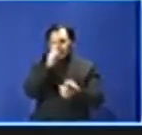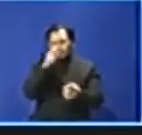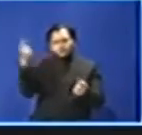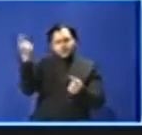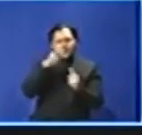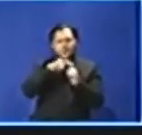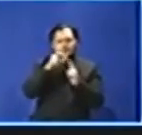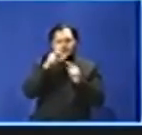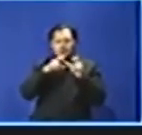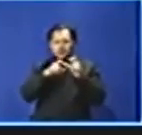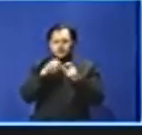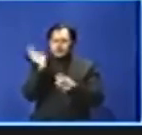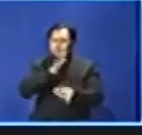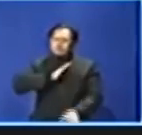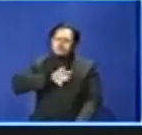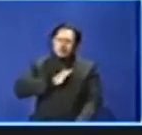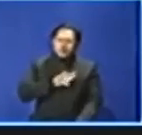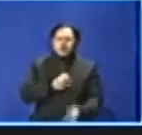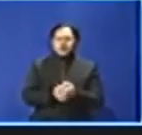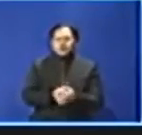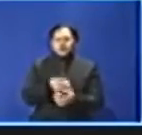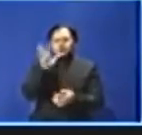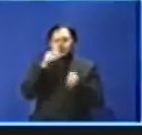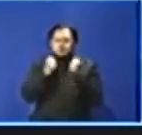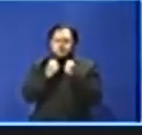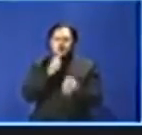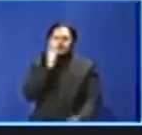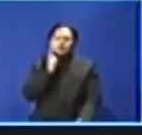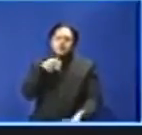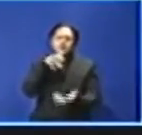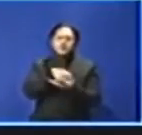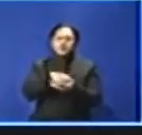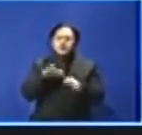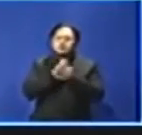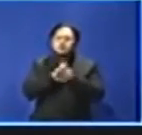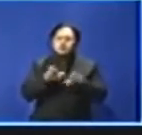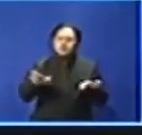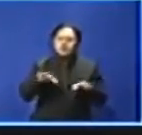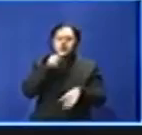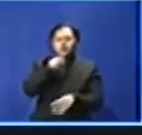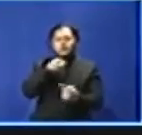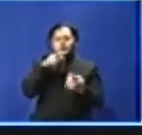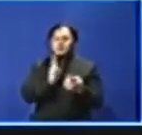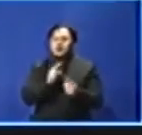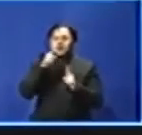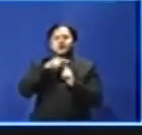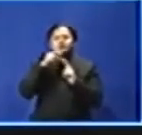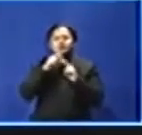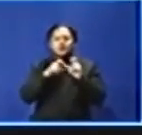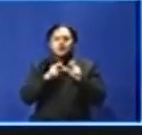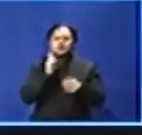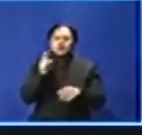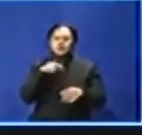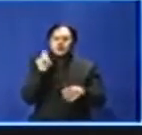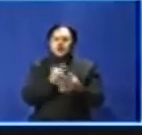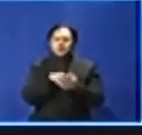dan tidak perlu khawatir tidak perlu takut karena salah satu tempat aman itu adalah DPS cara kita menerapkan